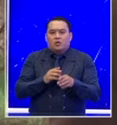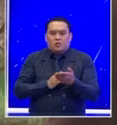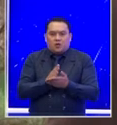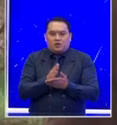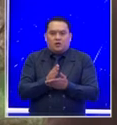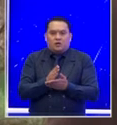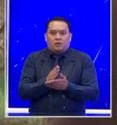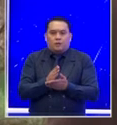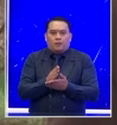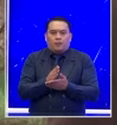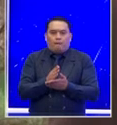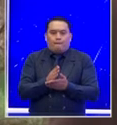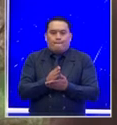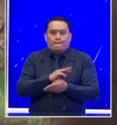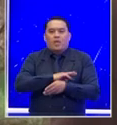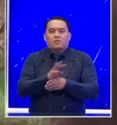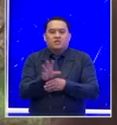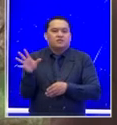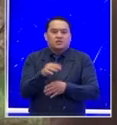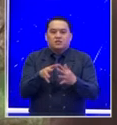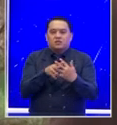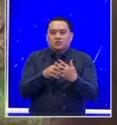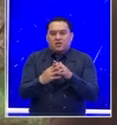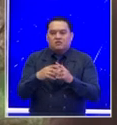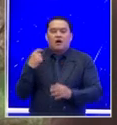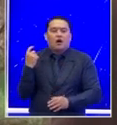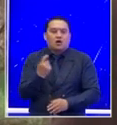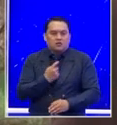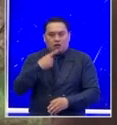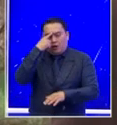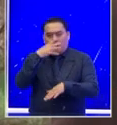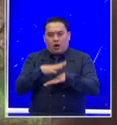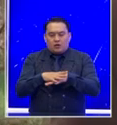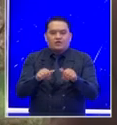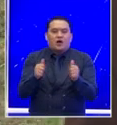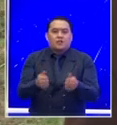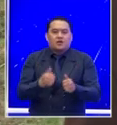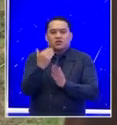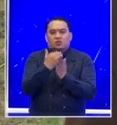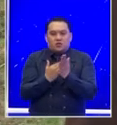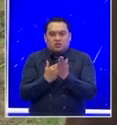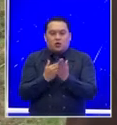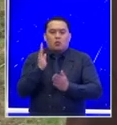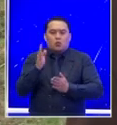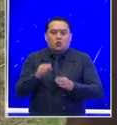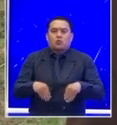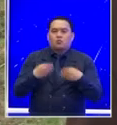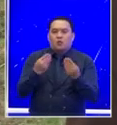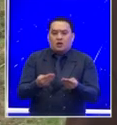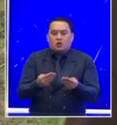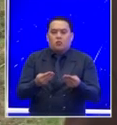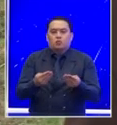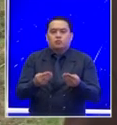для охвата всех крестьянских хозяйств акиматами сформированы списки. Списки будут переданы в